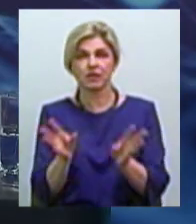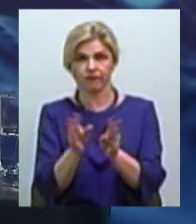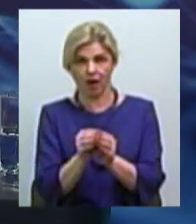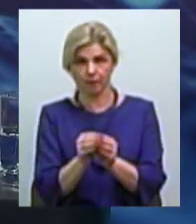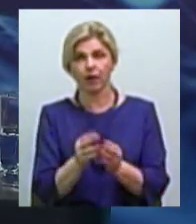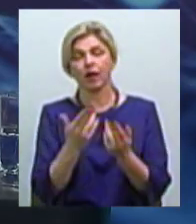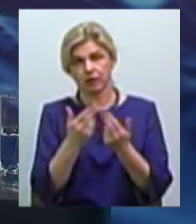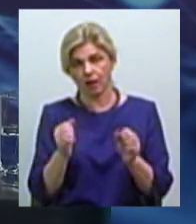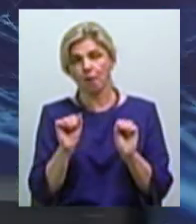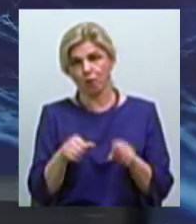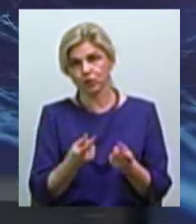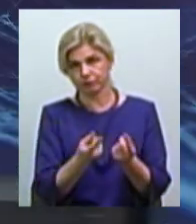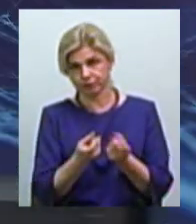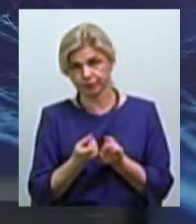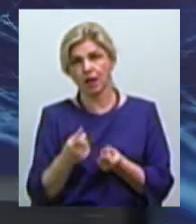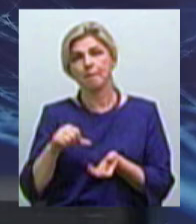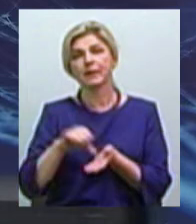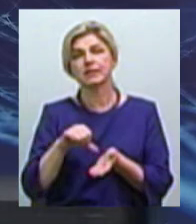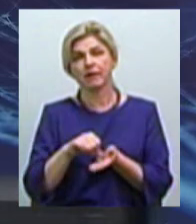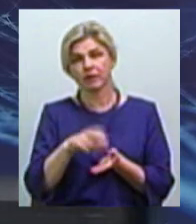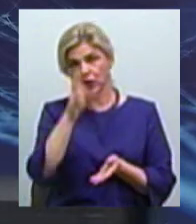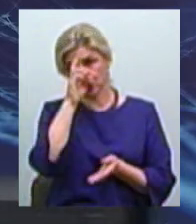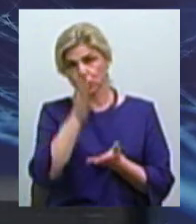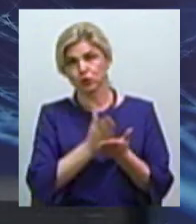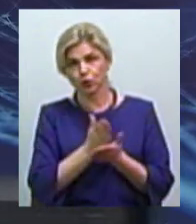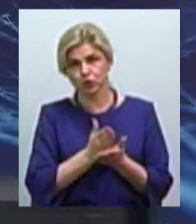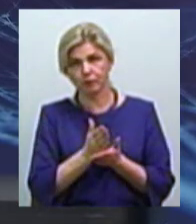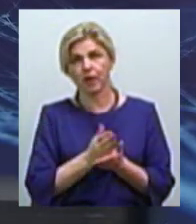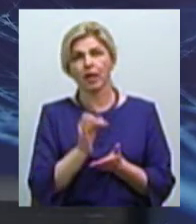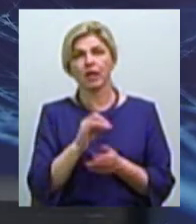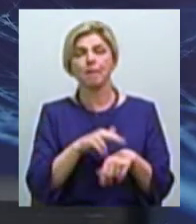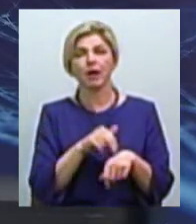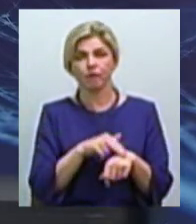Так, ми можемо залучати представників Держпродспоживслужби,